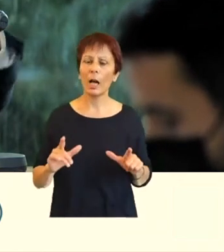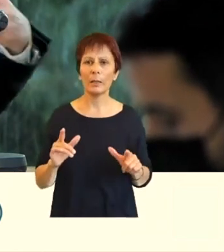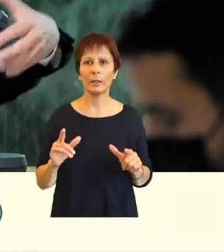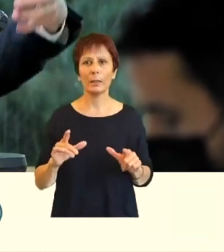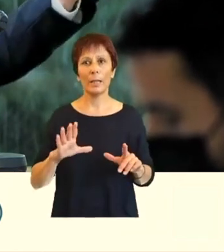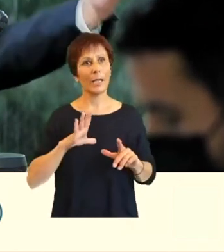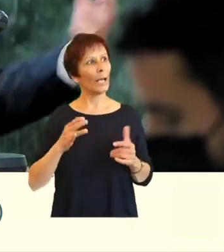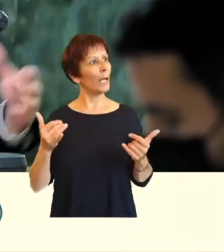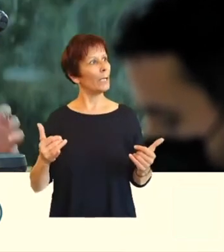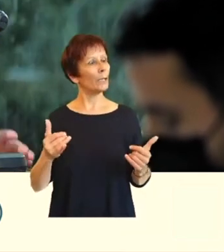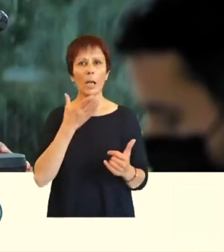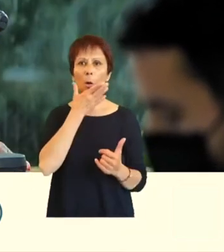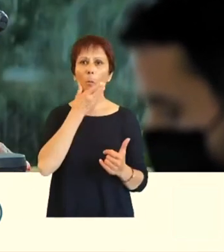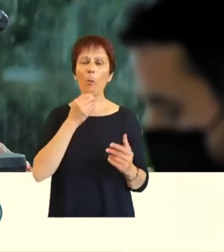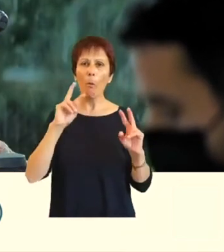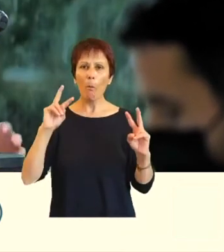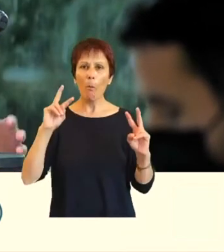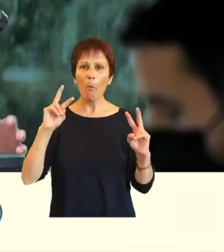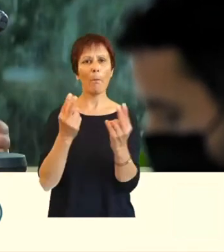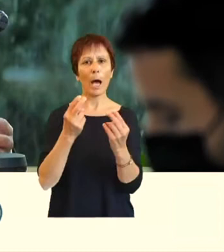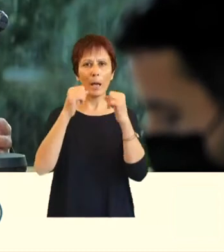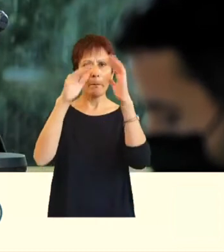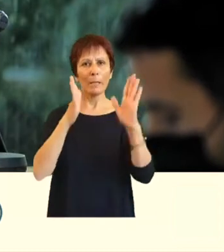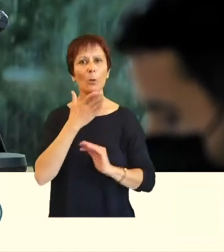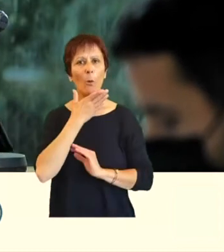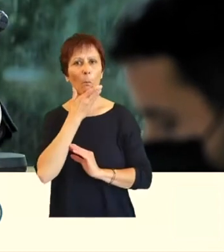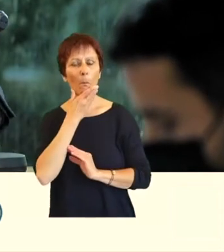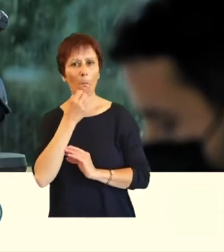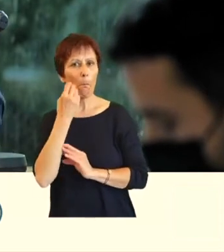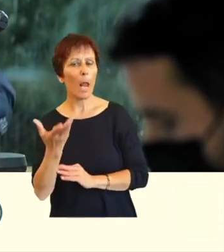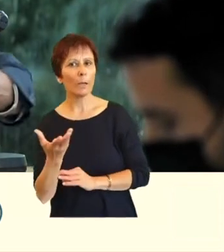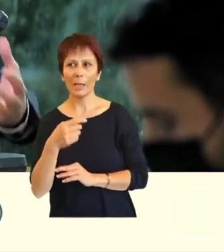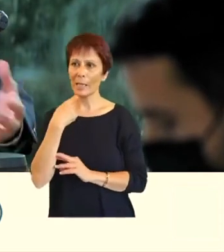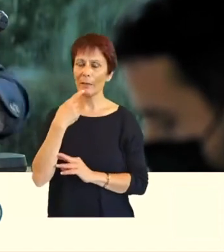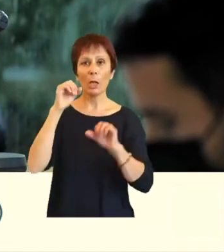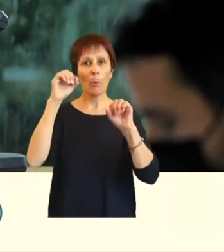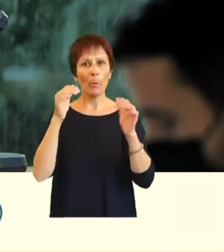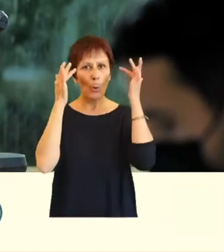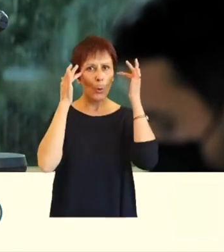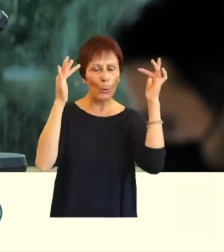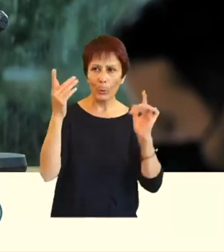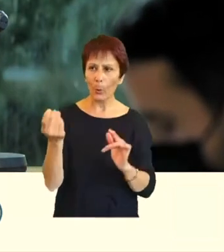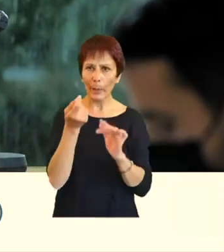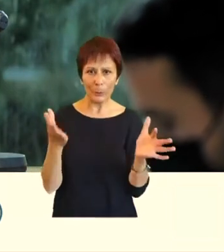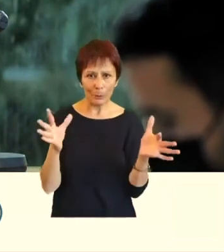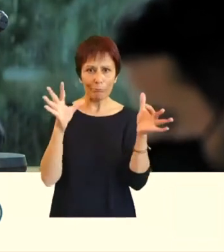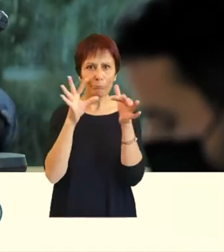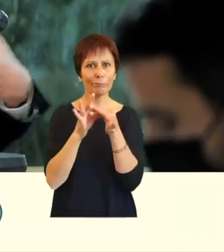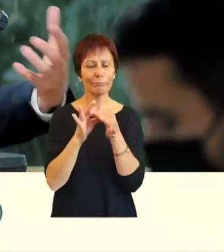disposer d'un cadre comme celui du parc de Maison-Blanche pour faire en sorte que, quelque part, la culture et la nature se